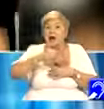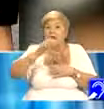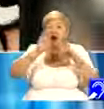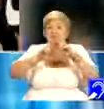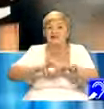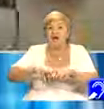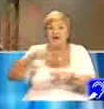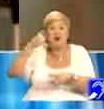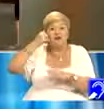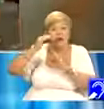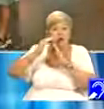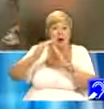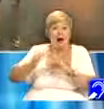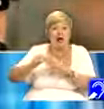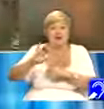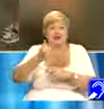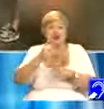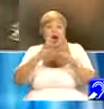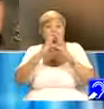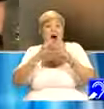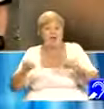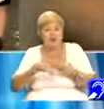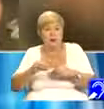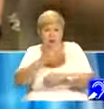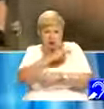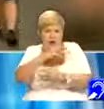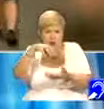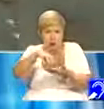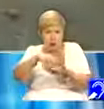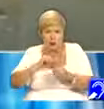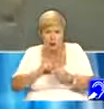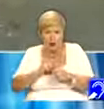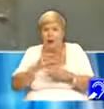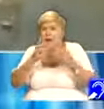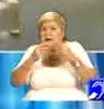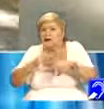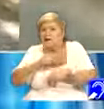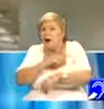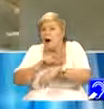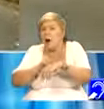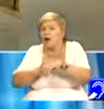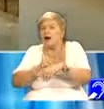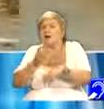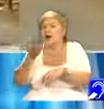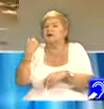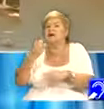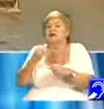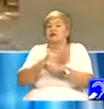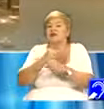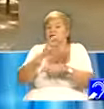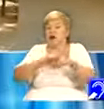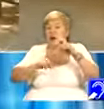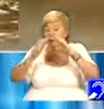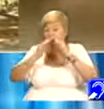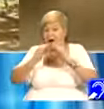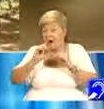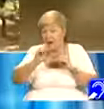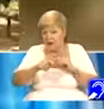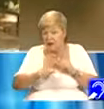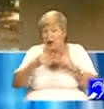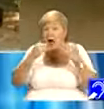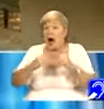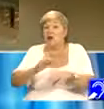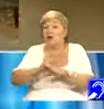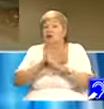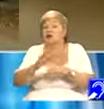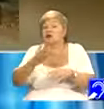fi dispărut, după cum spuneam, cu câteva ore înainte ca acele percheții să se desfășoare. Evident, acum toată lumea vrea să știe dacă